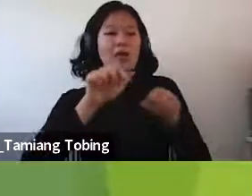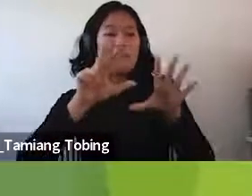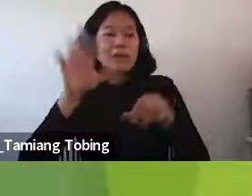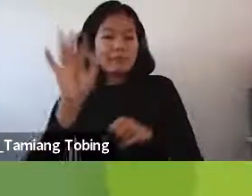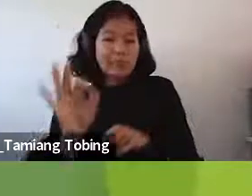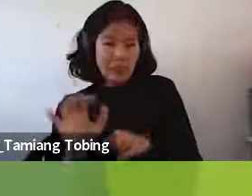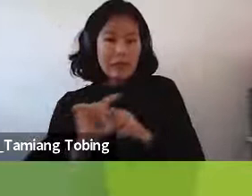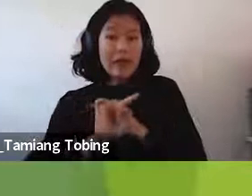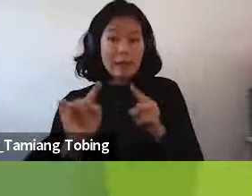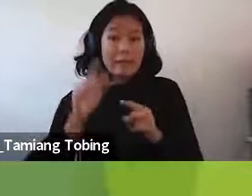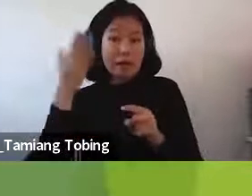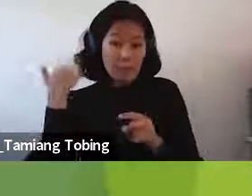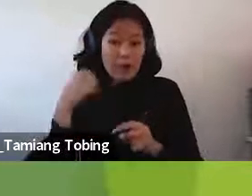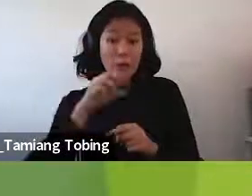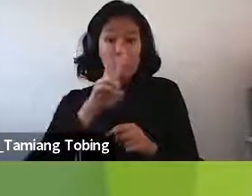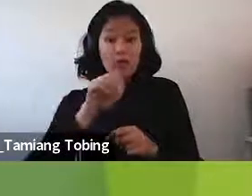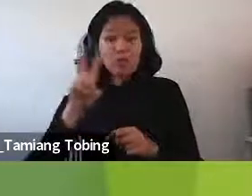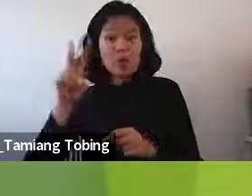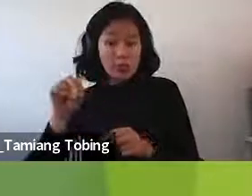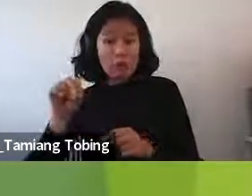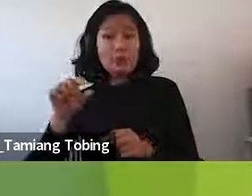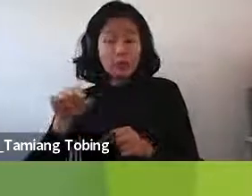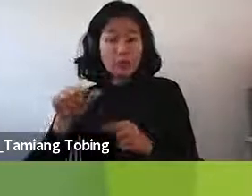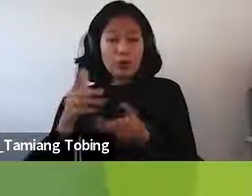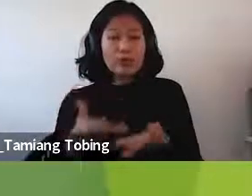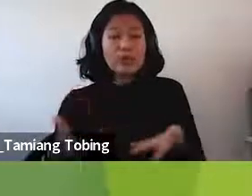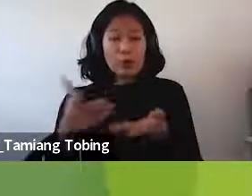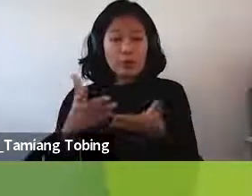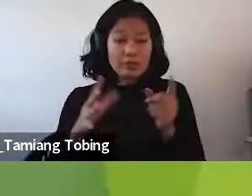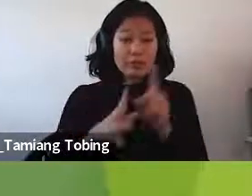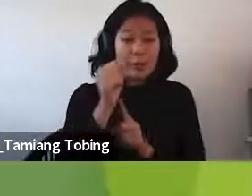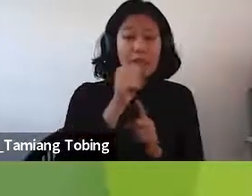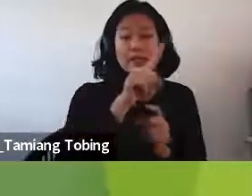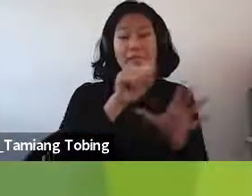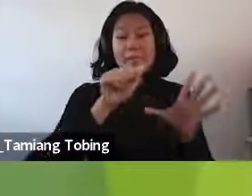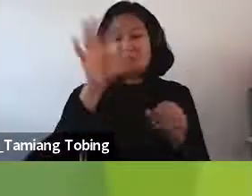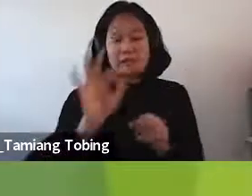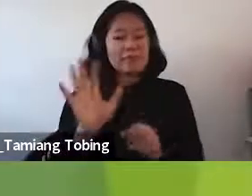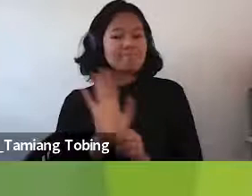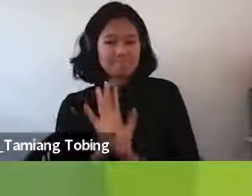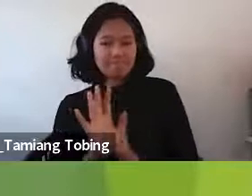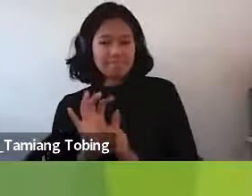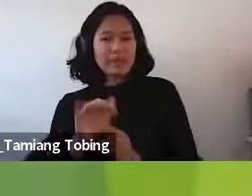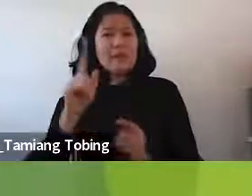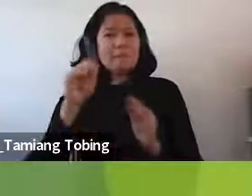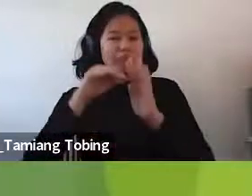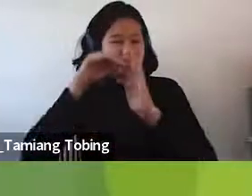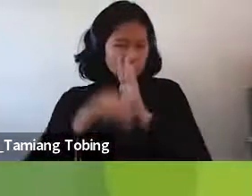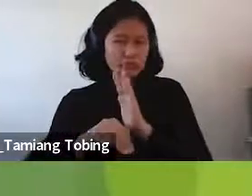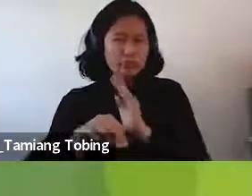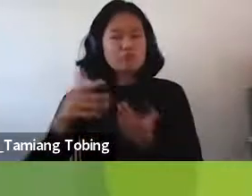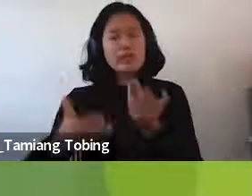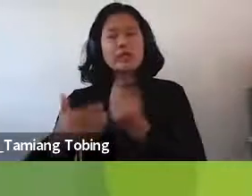dengan kemarin di 2020 tentunya tidak akan mencapai angka 16%, bahkan sangat kurang, mungkin di angka